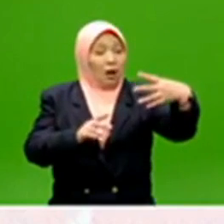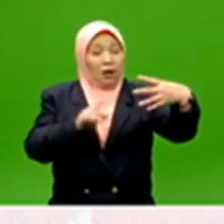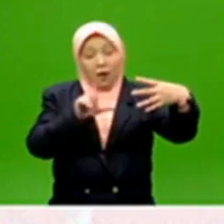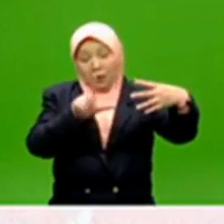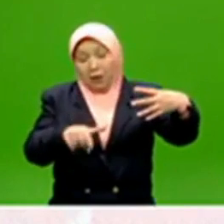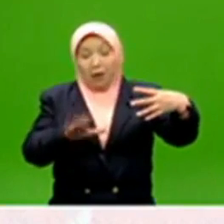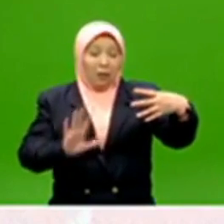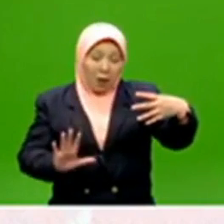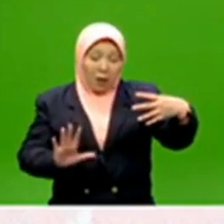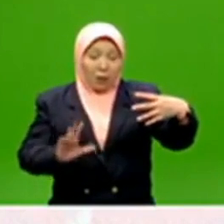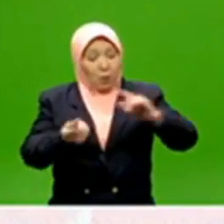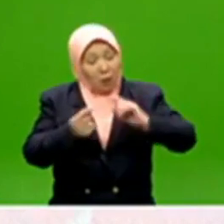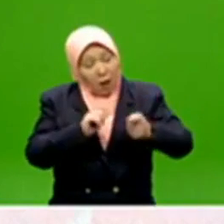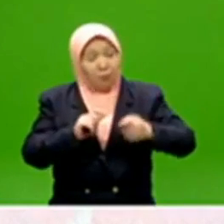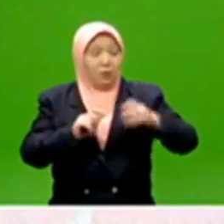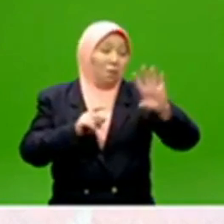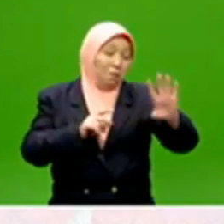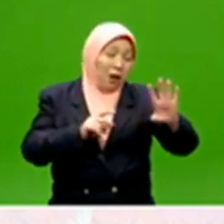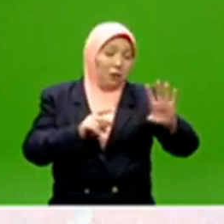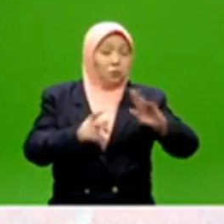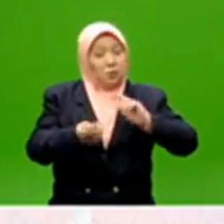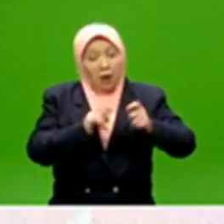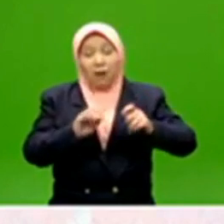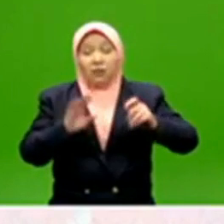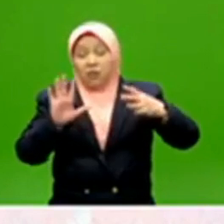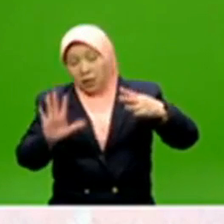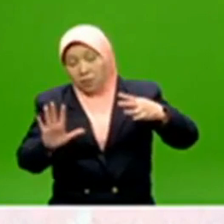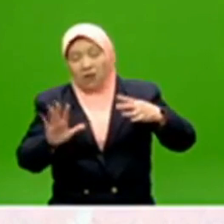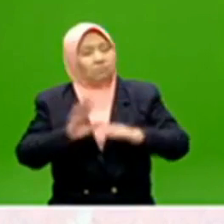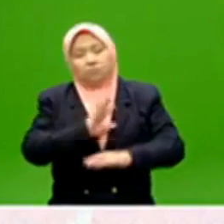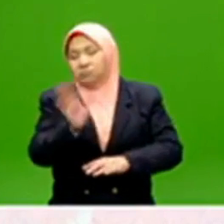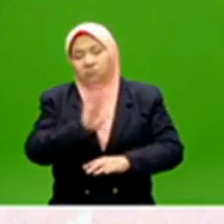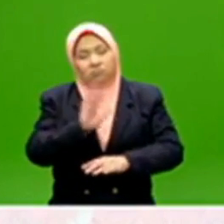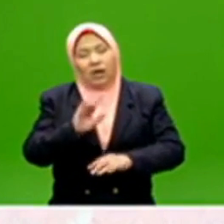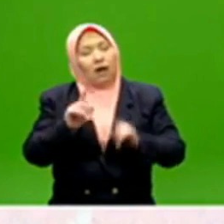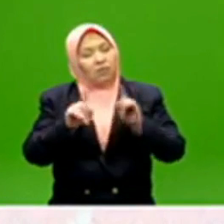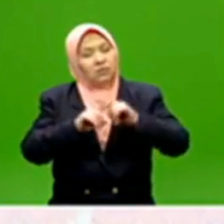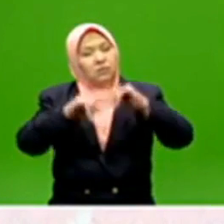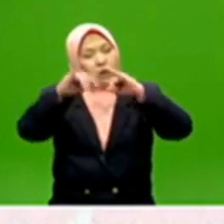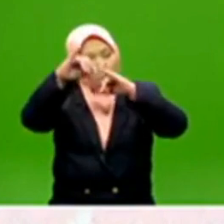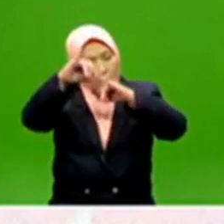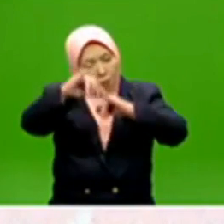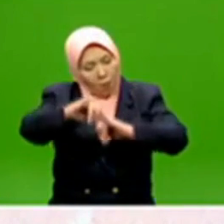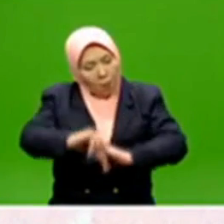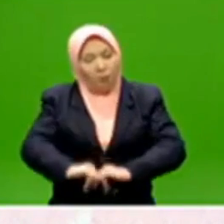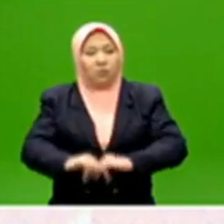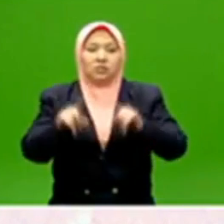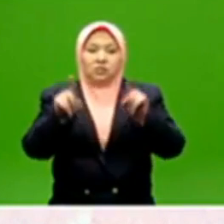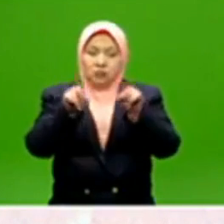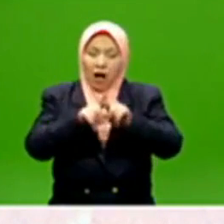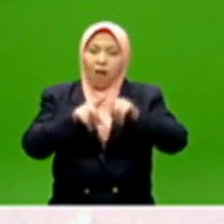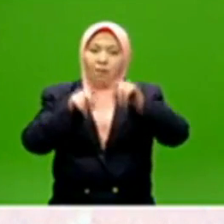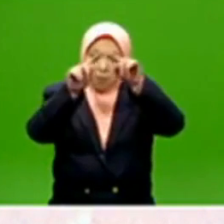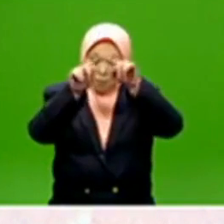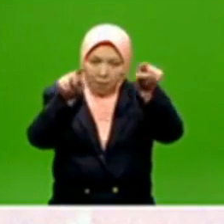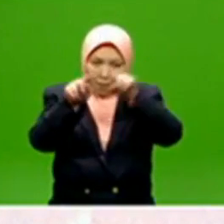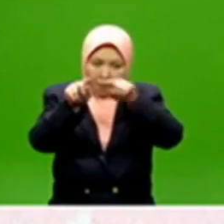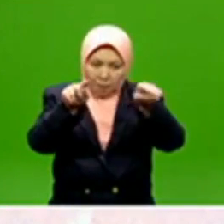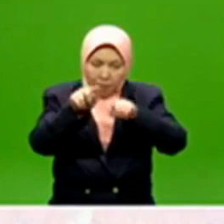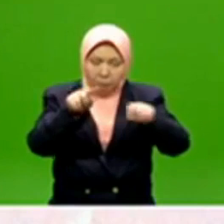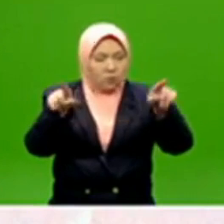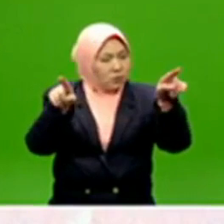selimut lepas tu naqpa cempak lepas pasti 5 balik Ade banget tasmiyatul Mata kesamaan ke apa nih